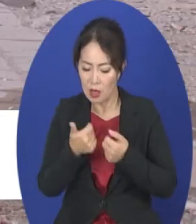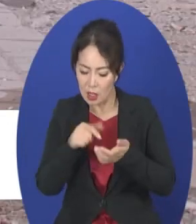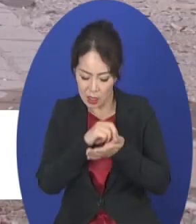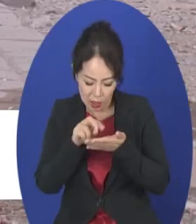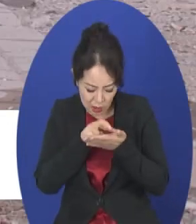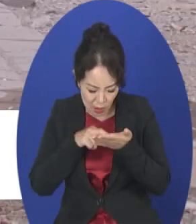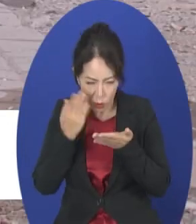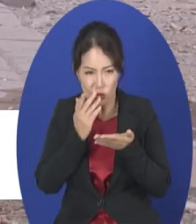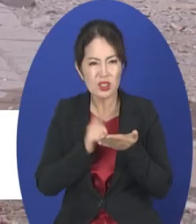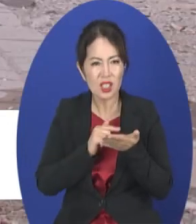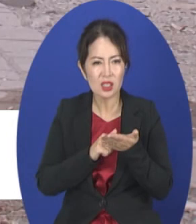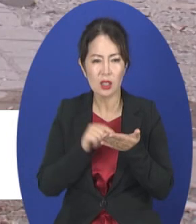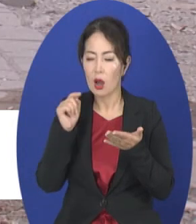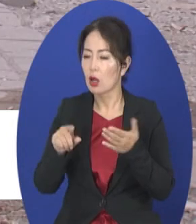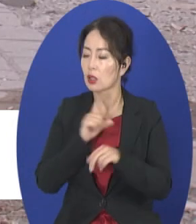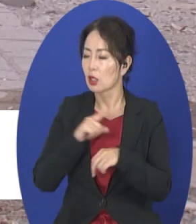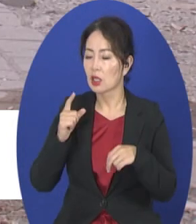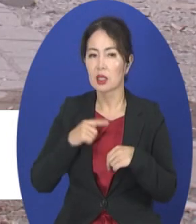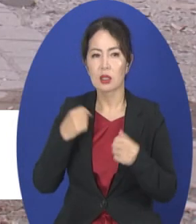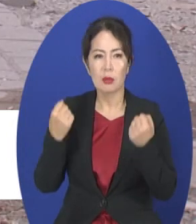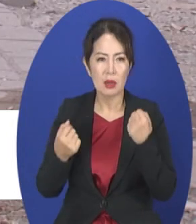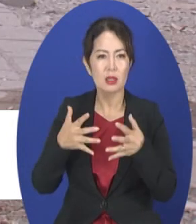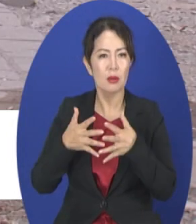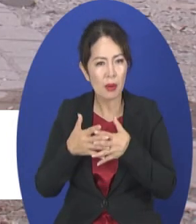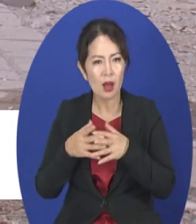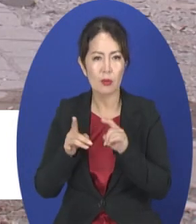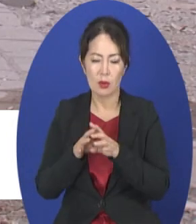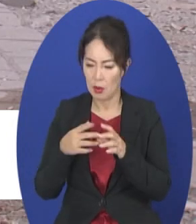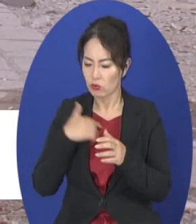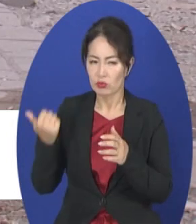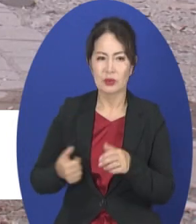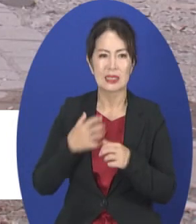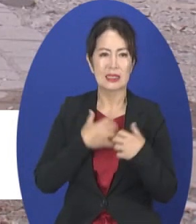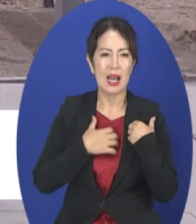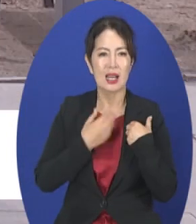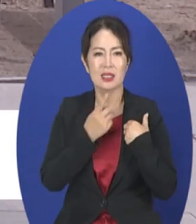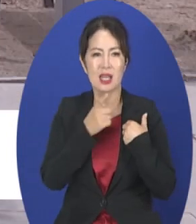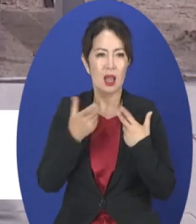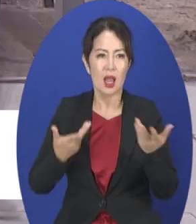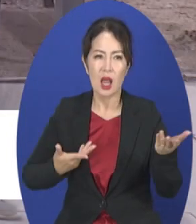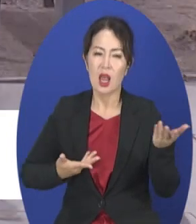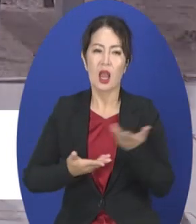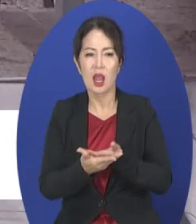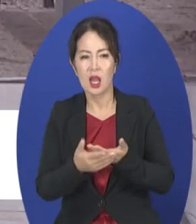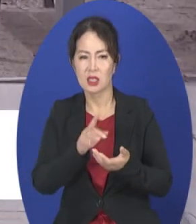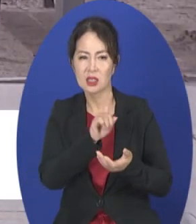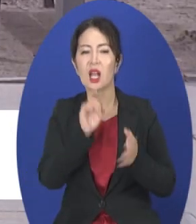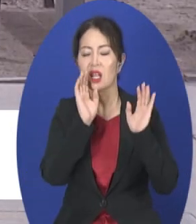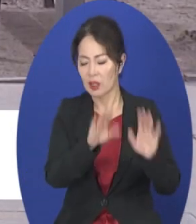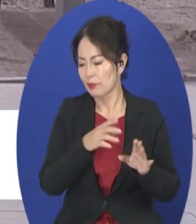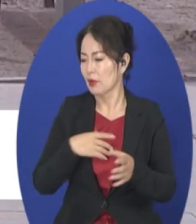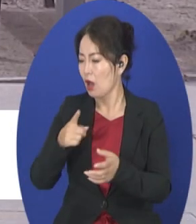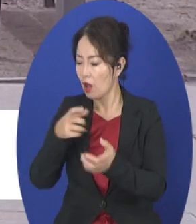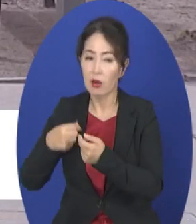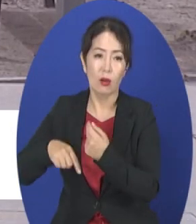халамныхан зөвлөдөг. Гэхдээ өнөөдөр иргэд унахунаа орон байр гээд байгаа бүхний шуурхай нэртэй зээлийн өрөнд өгч байгаагийн нэг шалтгаан нь хууль эргэцэн